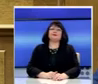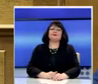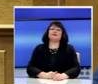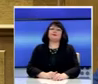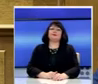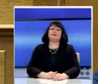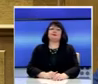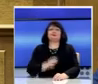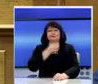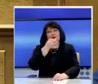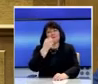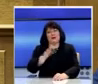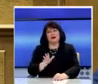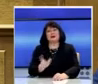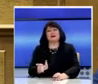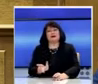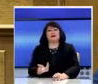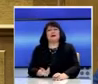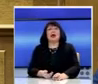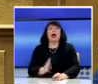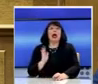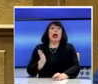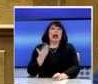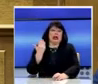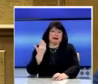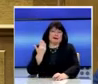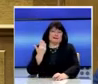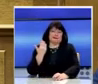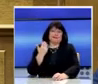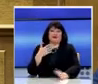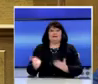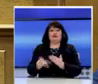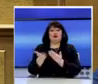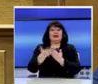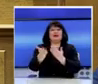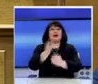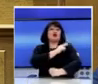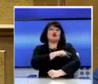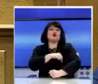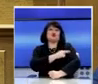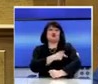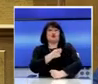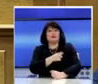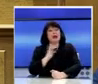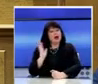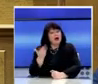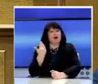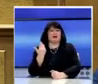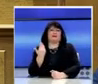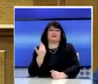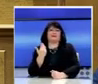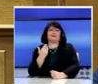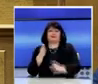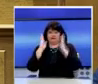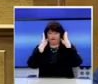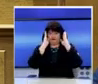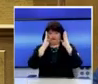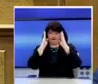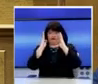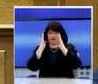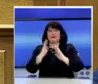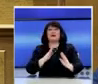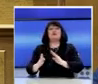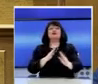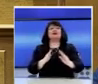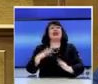Έλεγα λοιπόν ότι αν είχατε ενισχύσει τα νοσοκομεία, αν είχατε στοχευμένα προστατεύσει